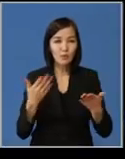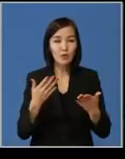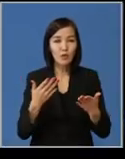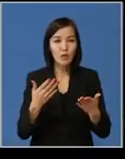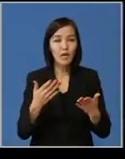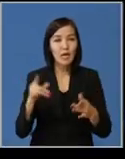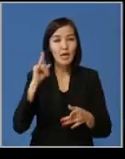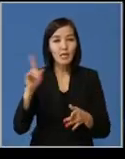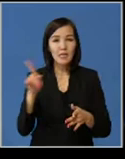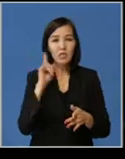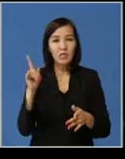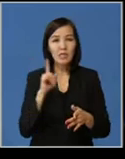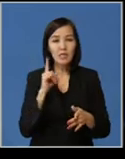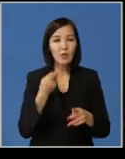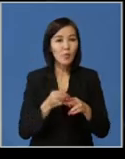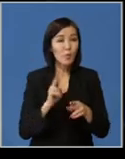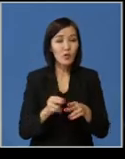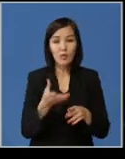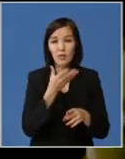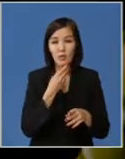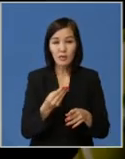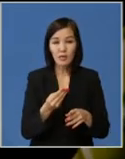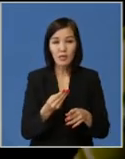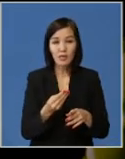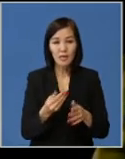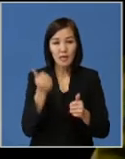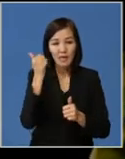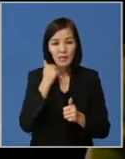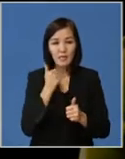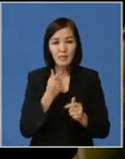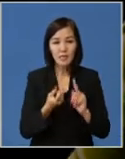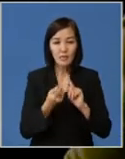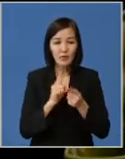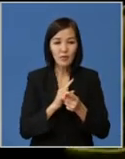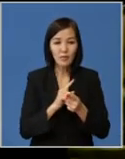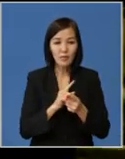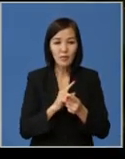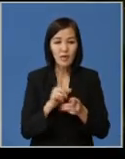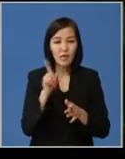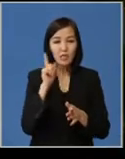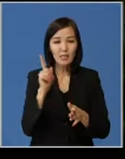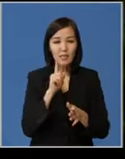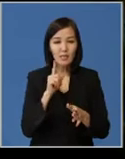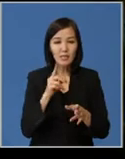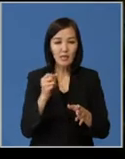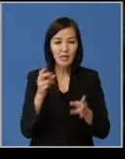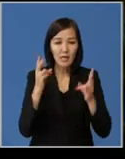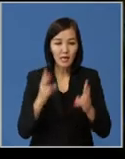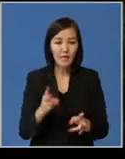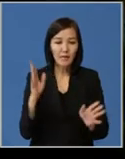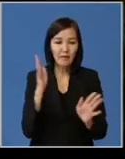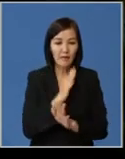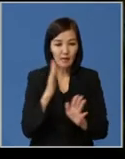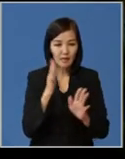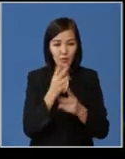желісі қазақ жастарына ой салар құнды дүниелерге толы. Онда ескіліктің құрбанына айналған жастардың қайғылы тағдыры баяндалады. Сол дәуірдегі қазақ